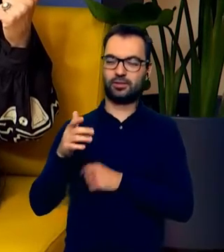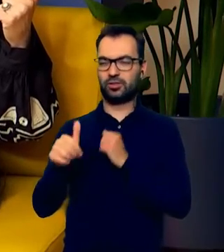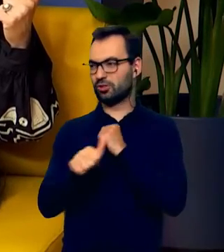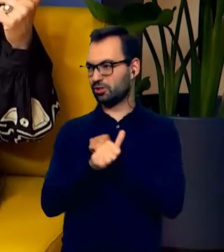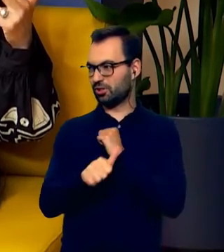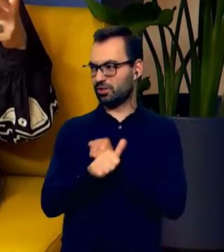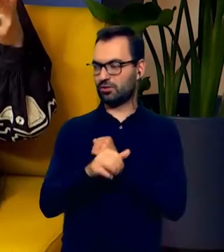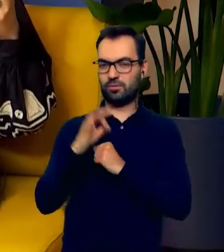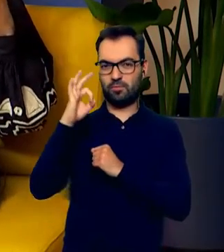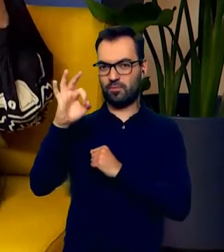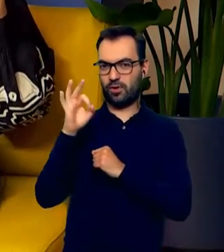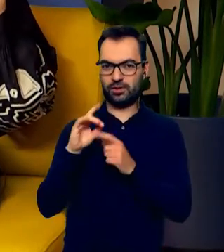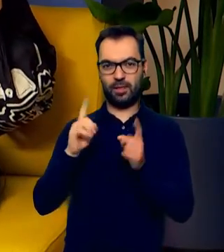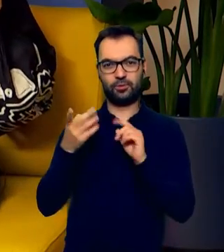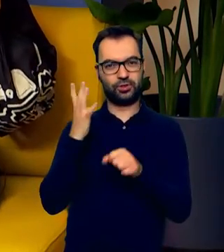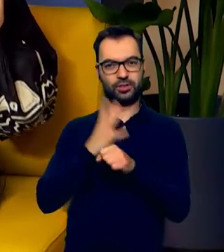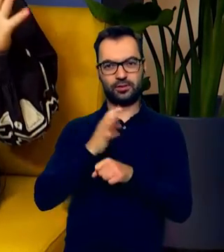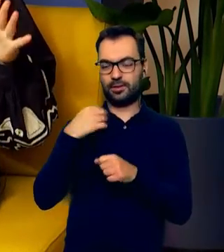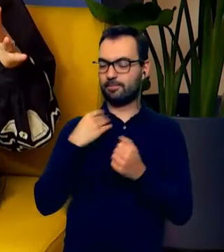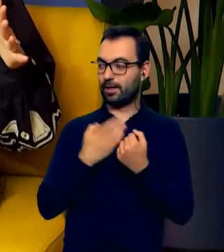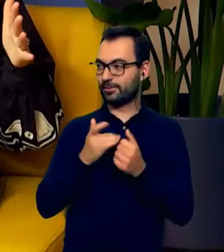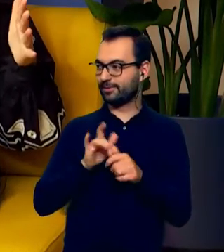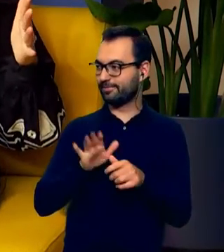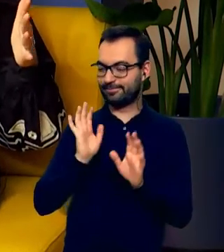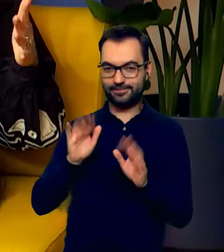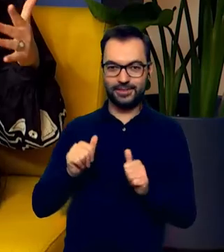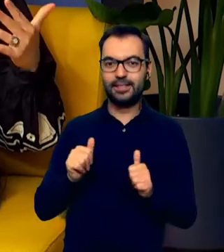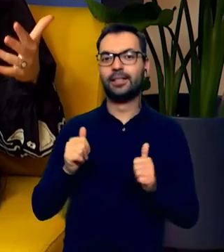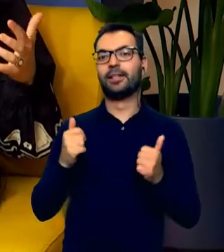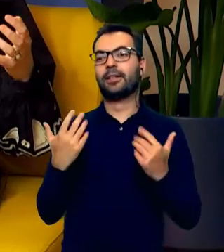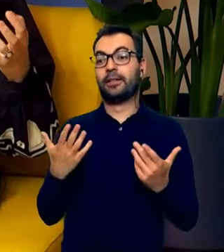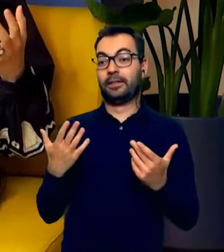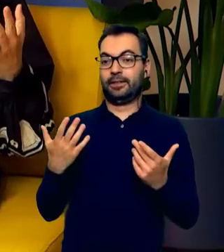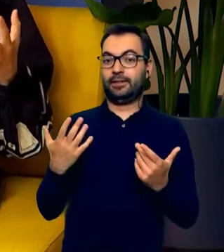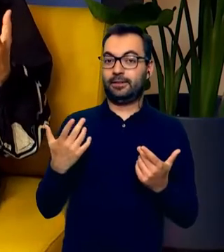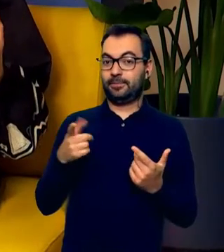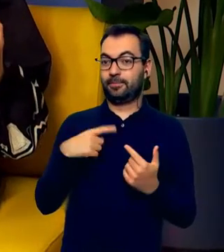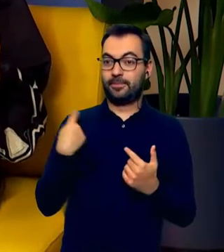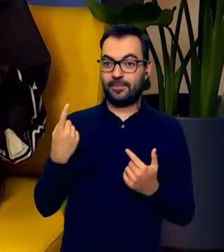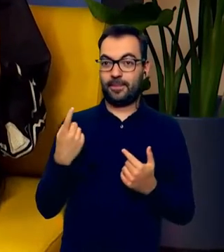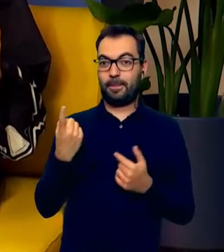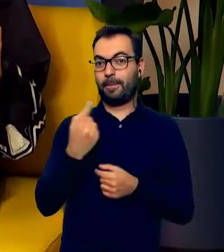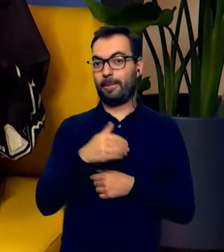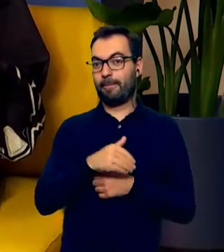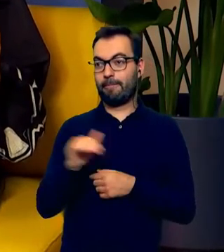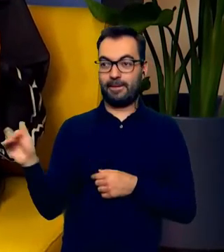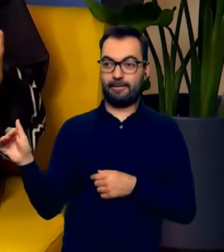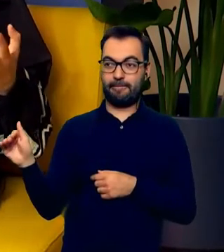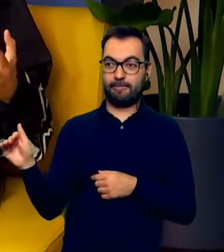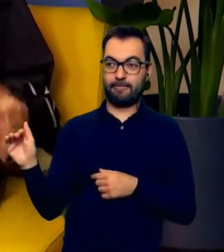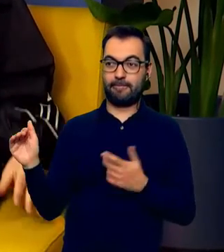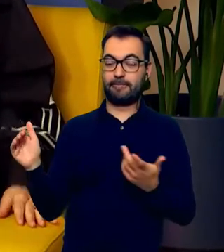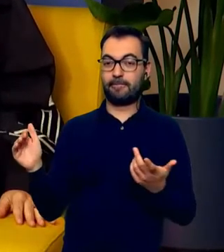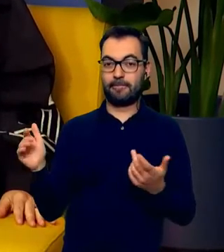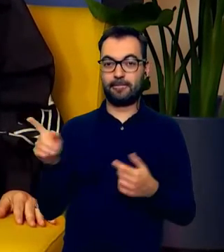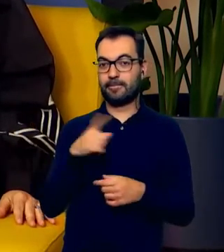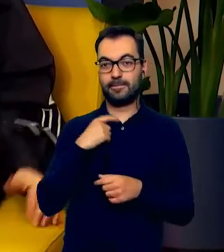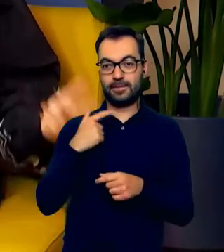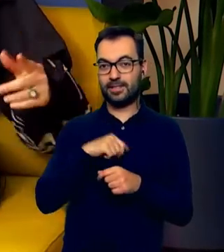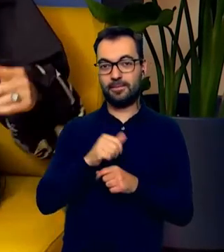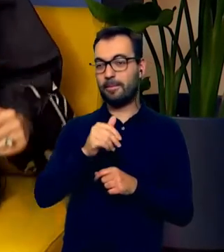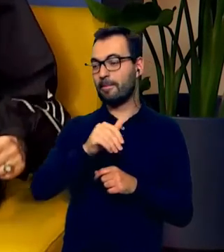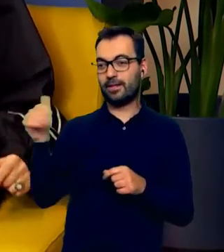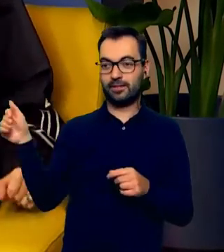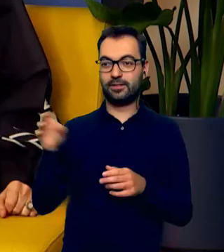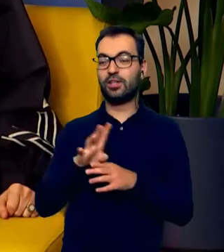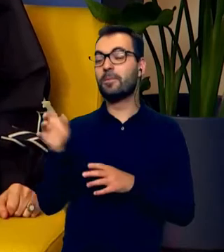chyba 60% albo 40%, bo to ja z matmy zawsze byłam doskonała. Słuchaj, jesteśmy milion, naprawdę, mówiąc za Mickiewiczem, jesteśmy milion,